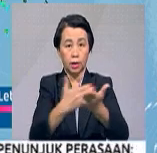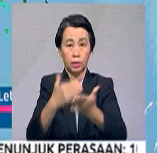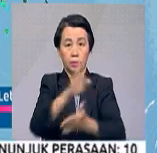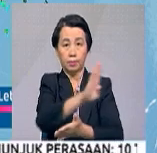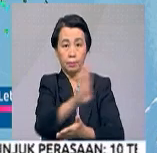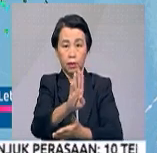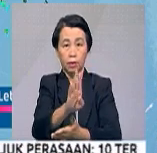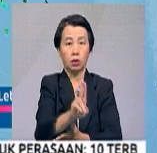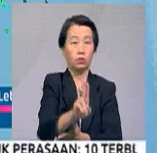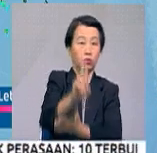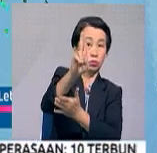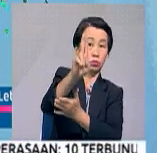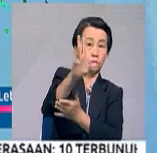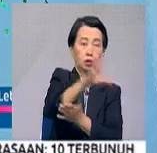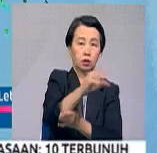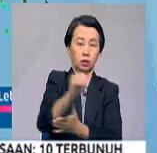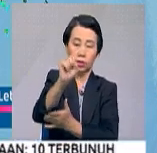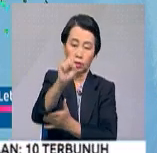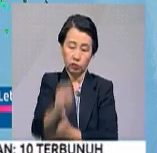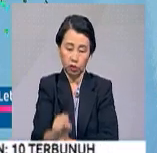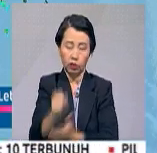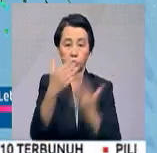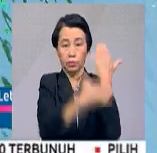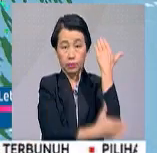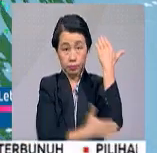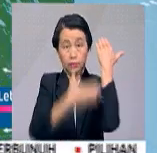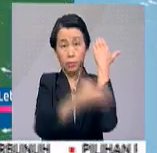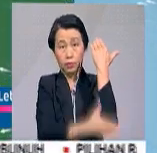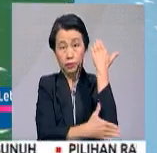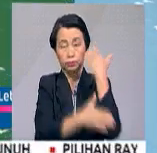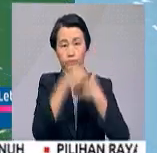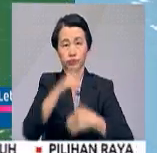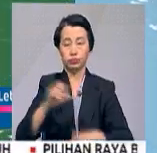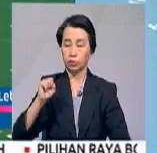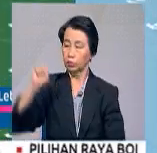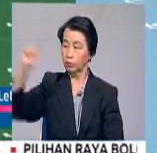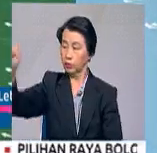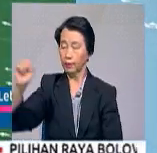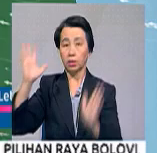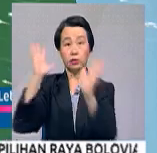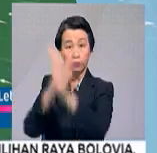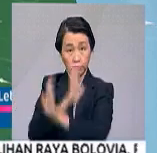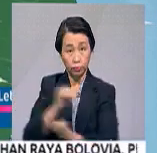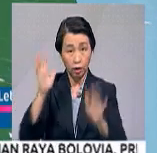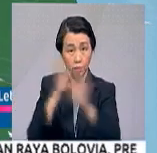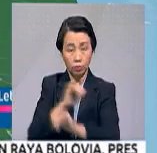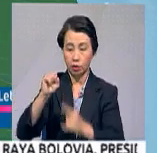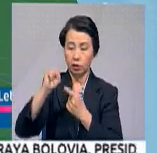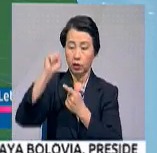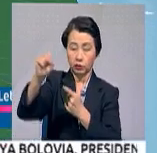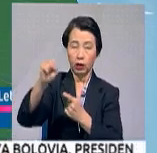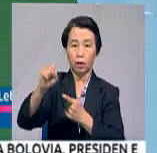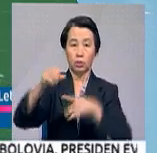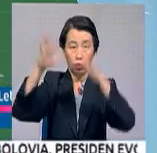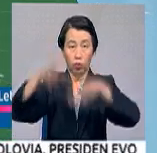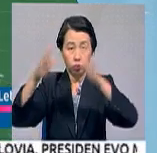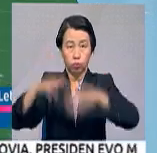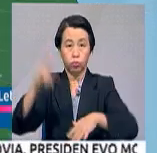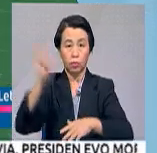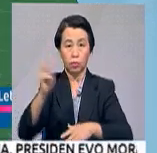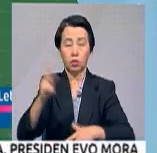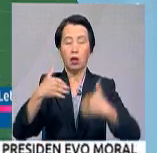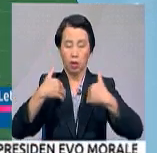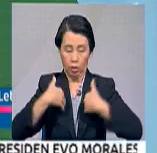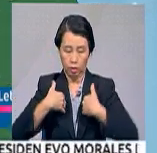barat, di utara dan juga di selatan semenanjung Malaysia. Dan bagi negeri Sabah dan Sarawak pula, di negeri Sabah hujan beserta ribut petir kini